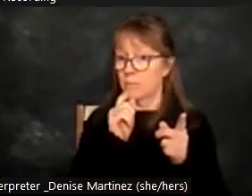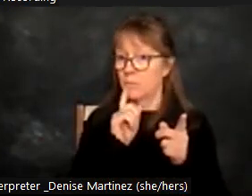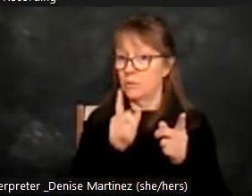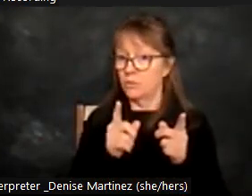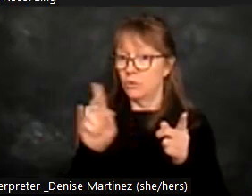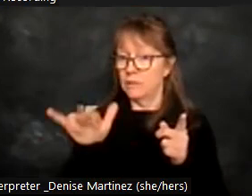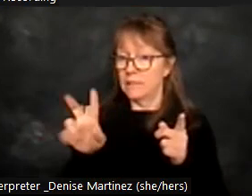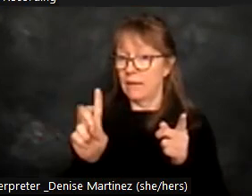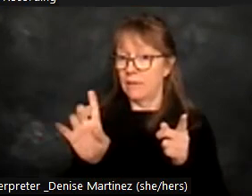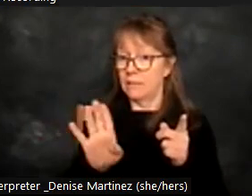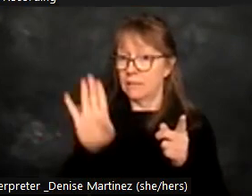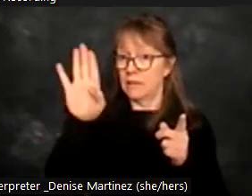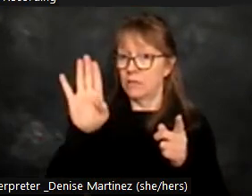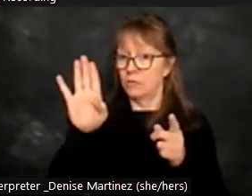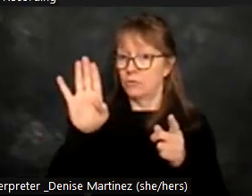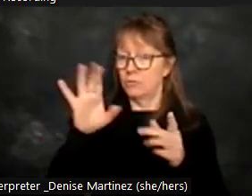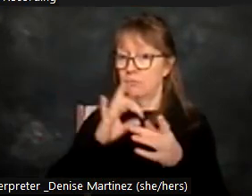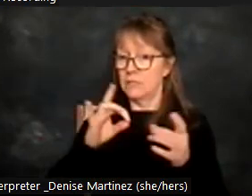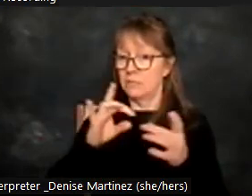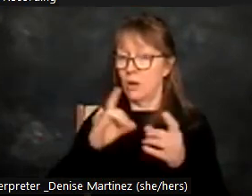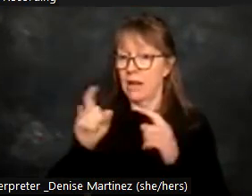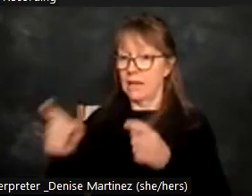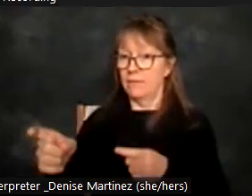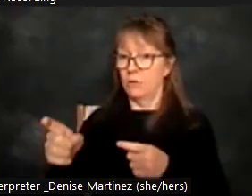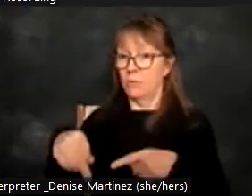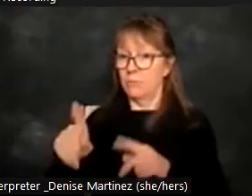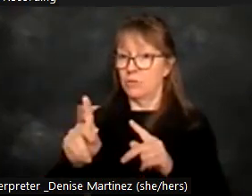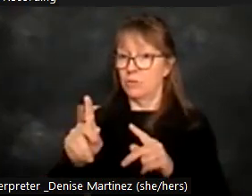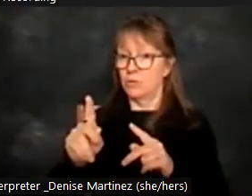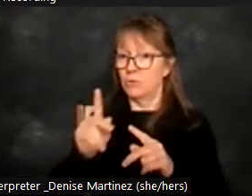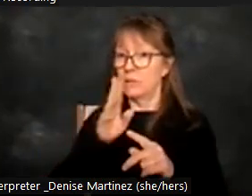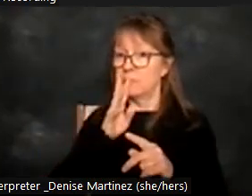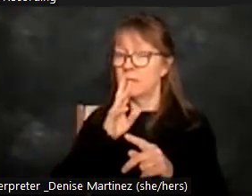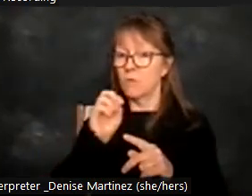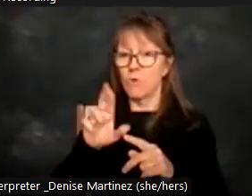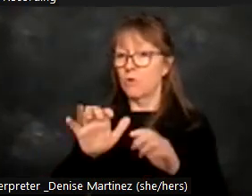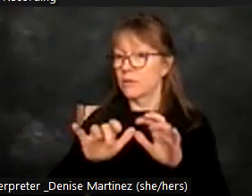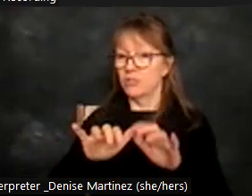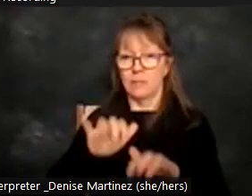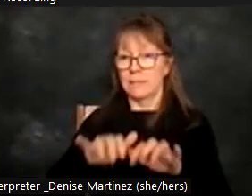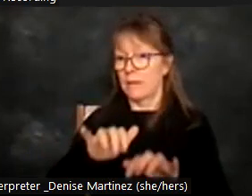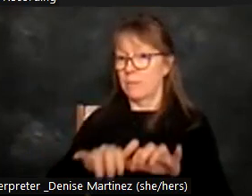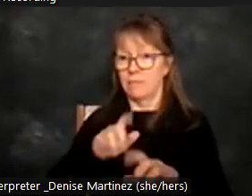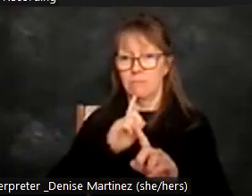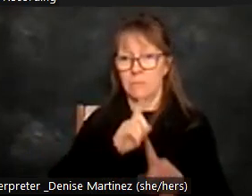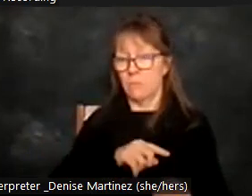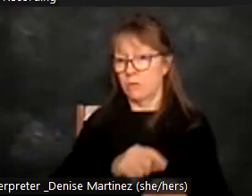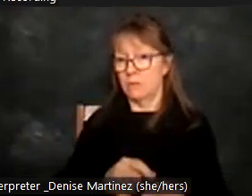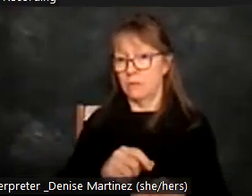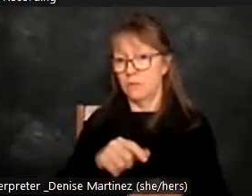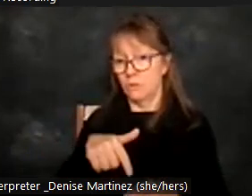you can raise your hand. I can give you David, permission to speak. David, or you si tu can go voulais ahead and répondre, just, en type bas in accès pour Q&A. parler ou bien capable de taper